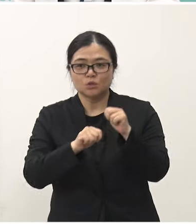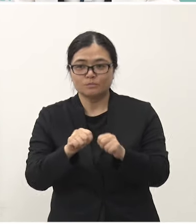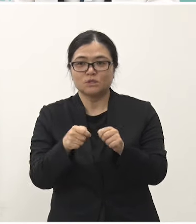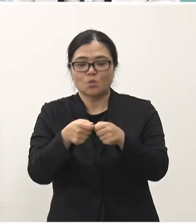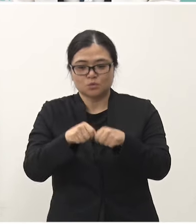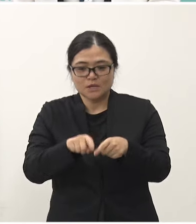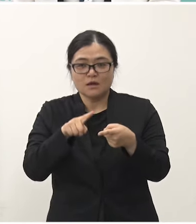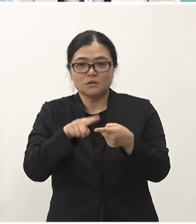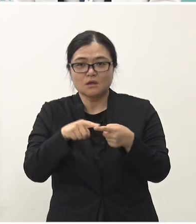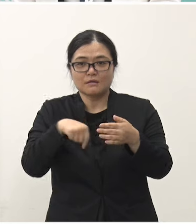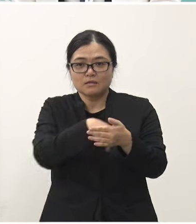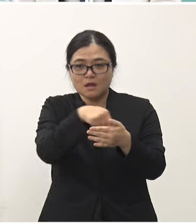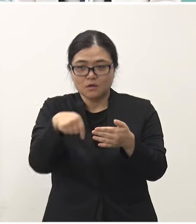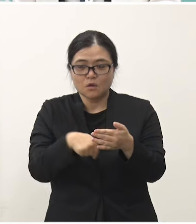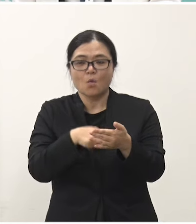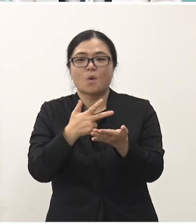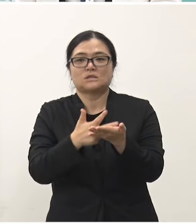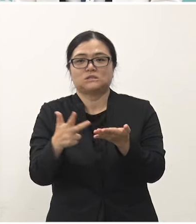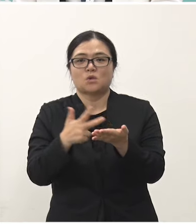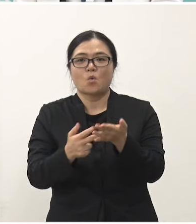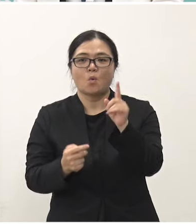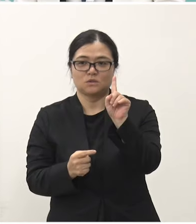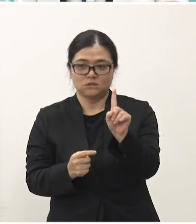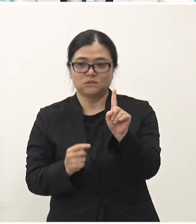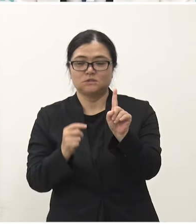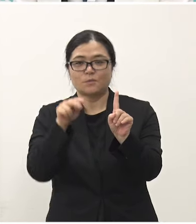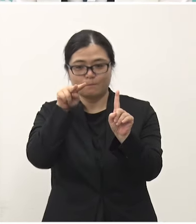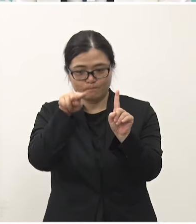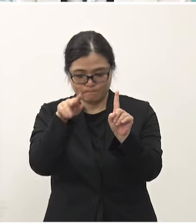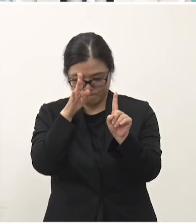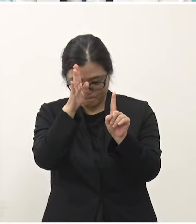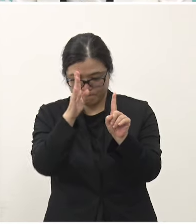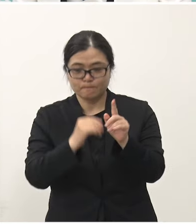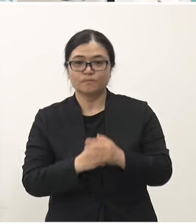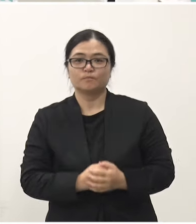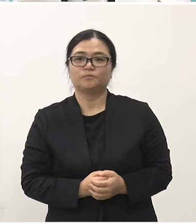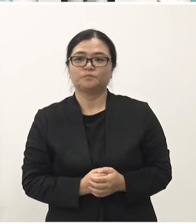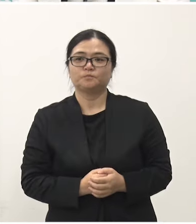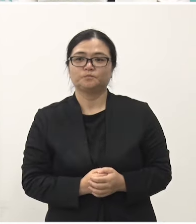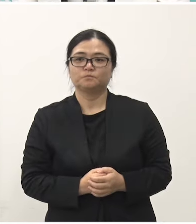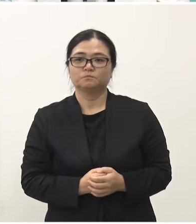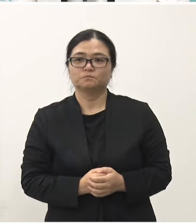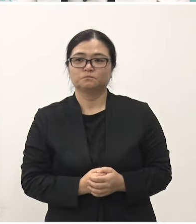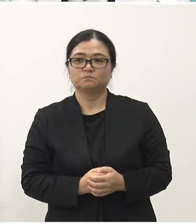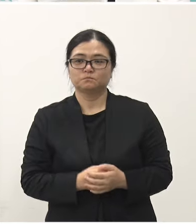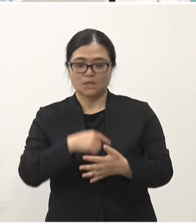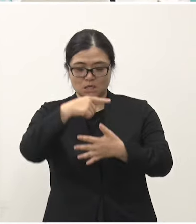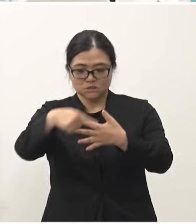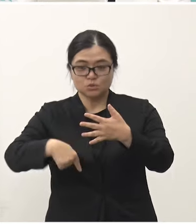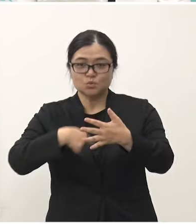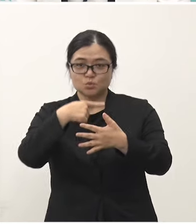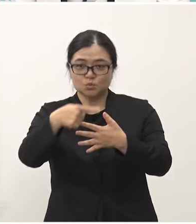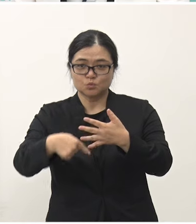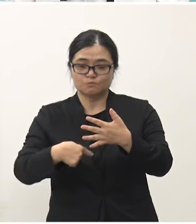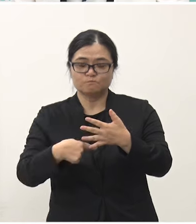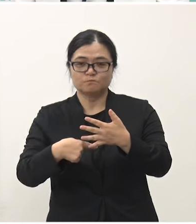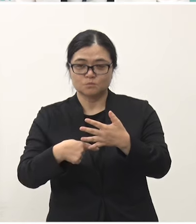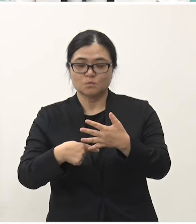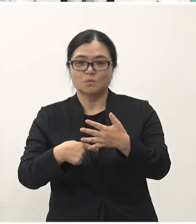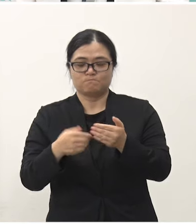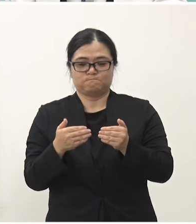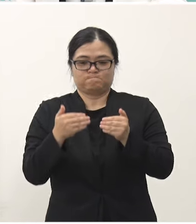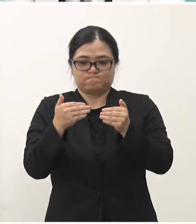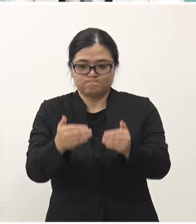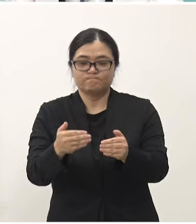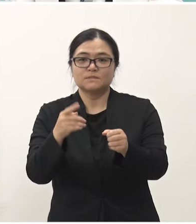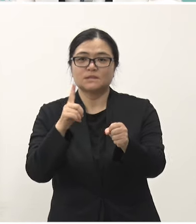手元にお配りしている資料1をご覧ください5つの重点施策を力強く進め